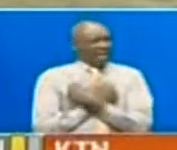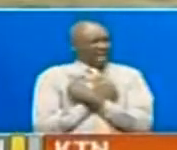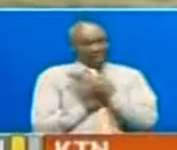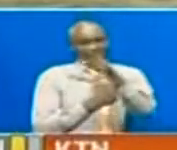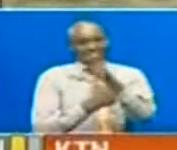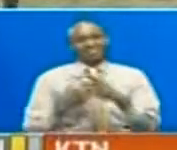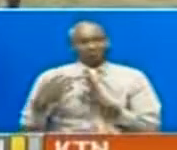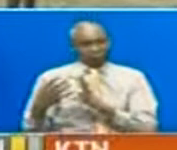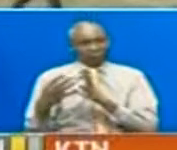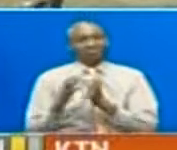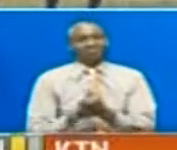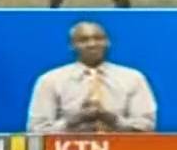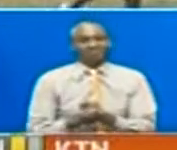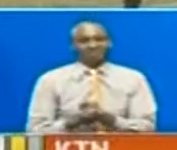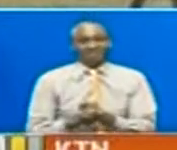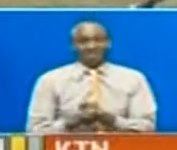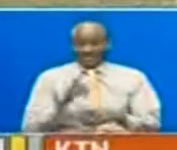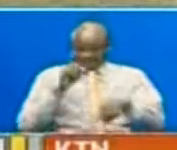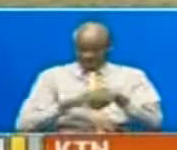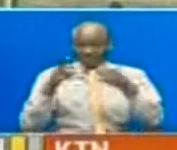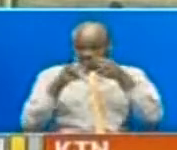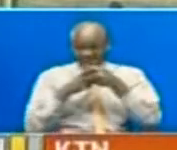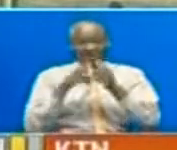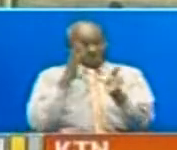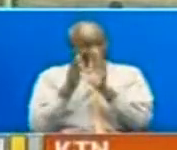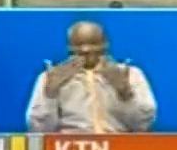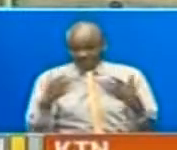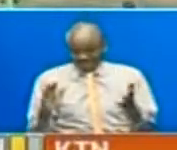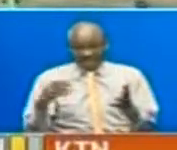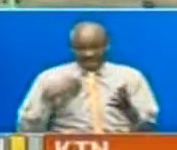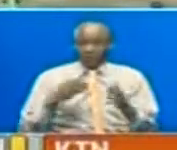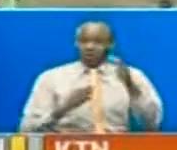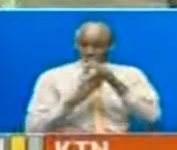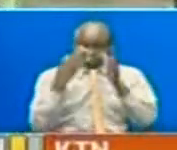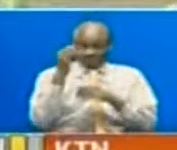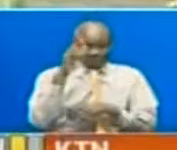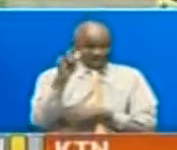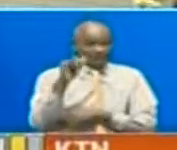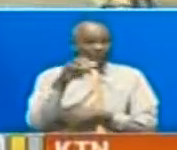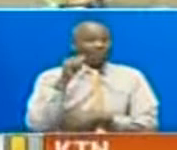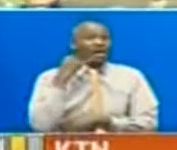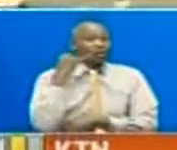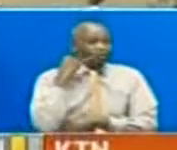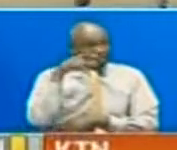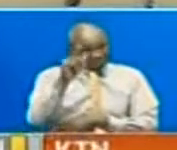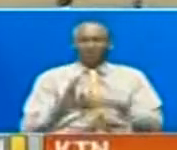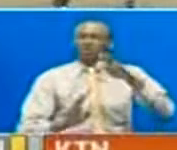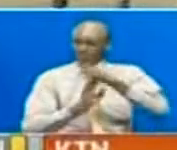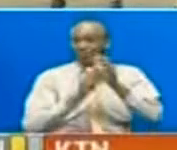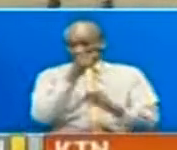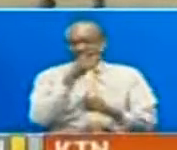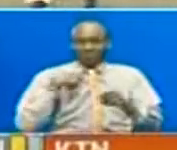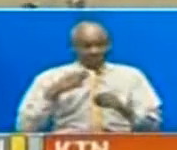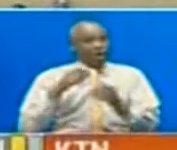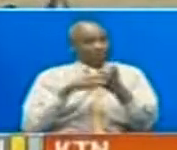raga. Baada ya mechi saba kuandaliwa, mabingwa watetezi Top Fry Nakuru wamerejea kileleni mwa jedwali, huku wakiwa wamezoa